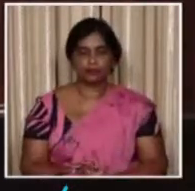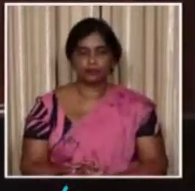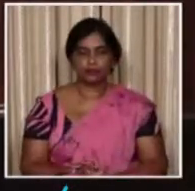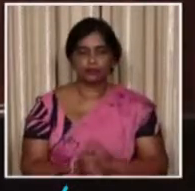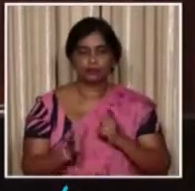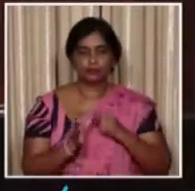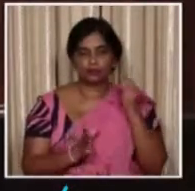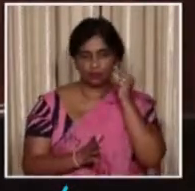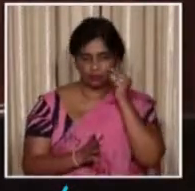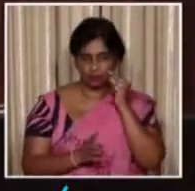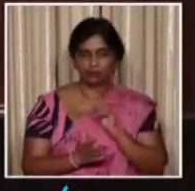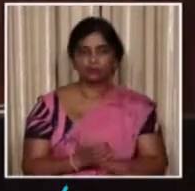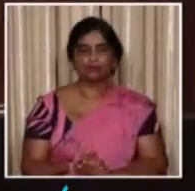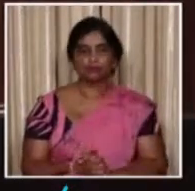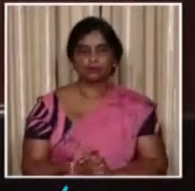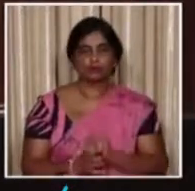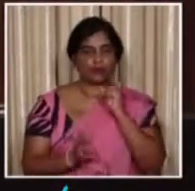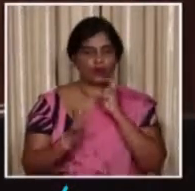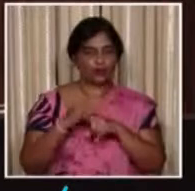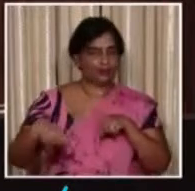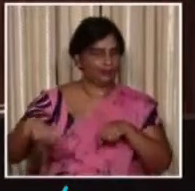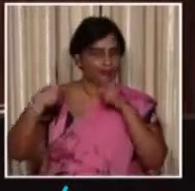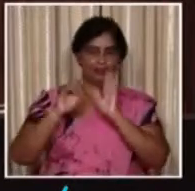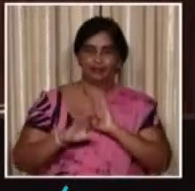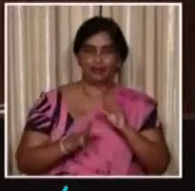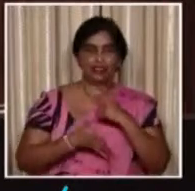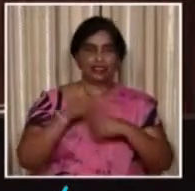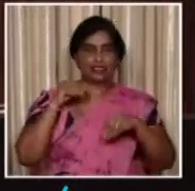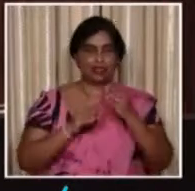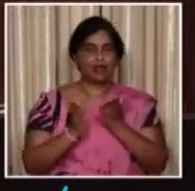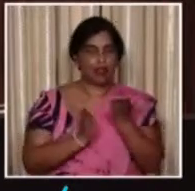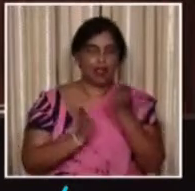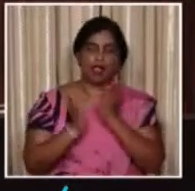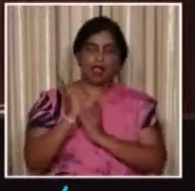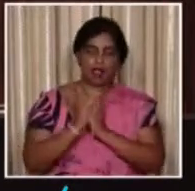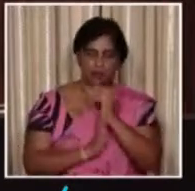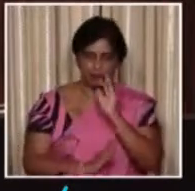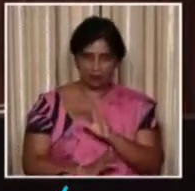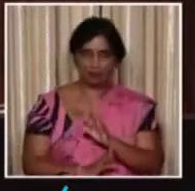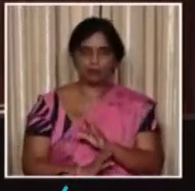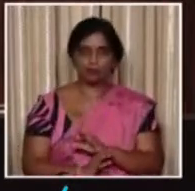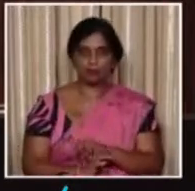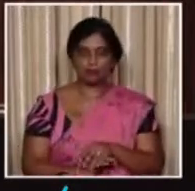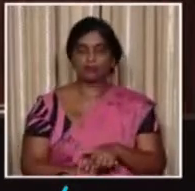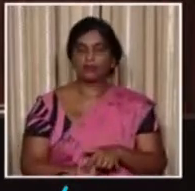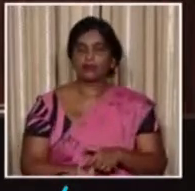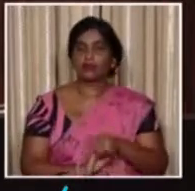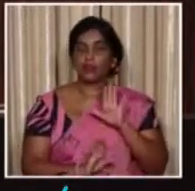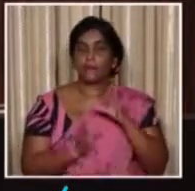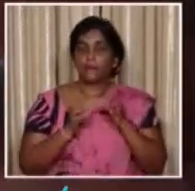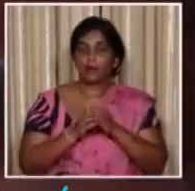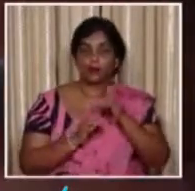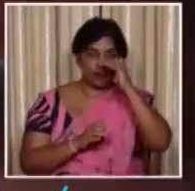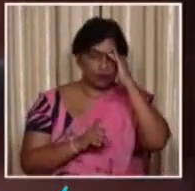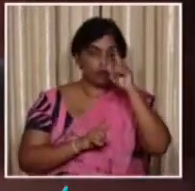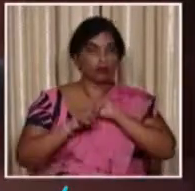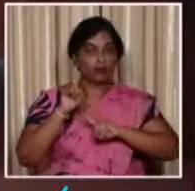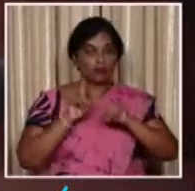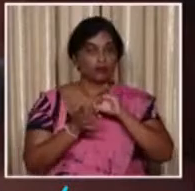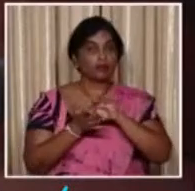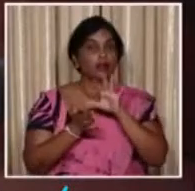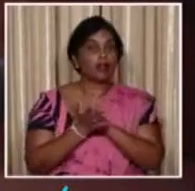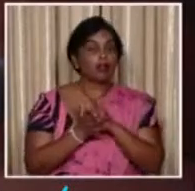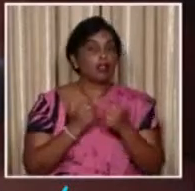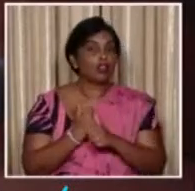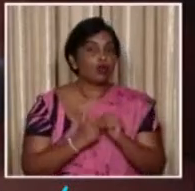අඬ දිශානක වතුවා සංවිධායකතුමත් එක පැටලෙනව නෙවෙයි ඔබතුමාට ඡන්ද ඉල්ලීමේ අයිතිය තිබෙනවා හැබැයි පක්ෂ නායක රැස්වීමේ යෝජනාව සකස් වුණේ